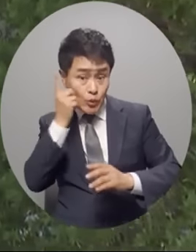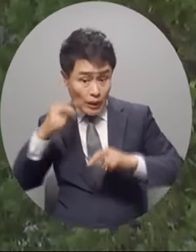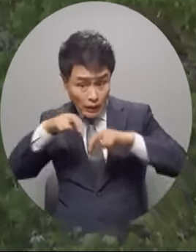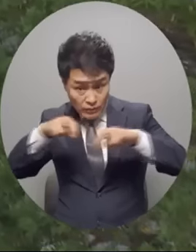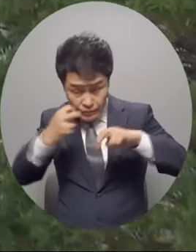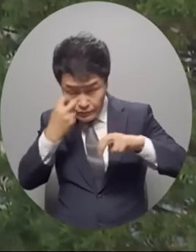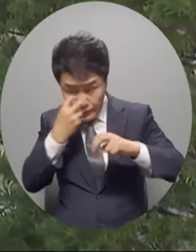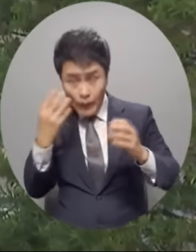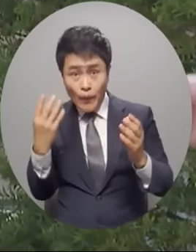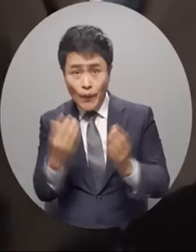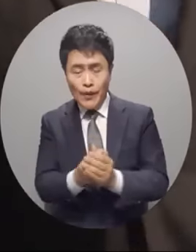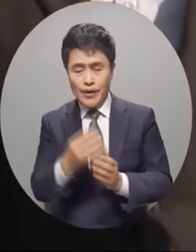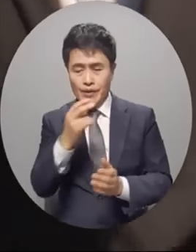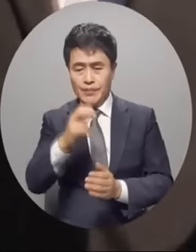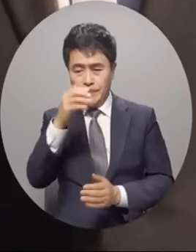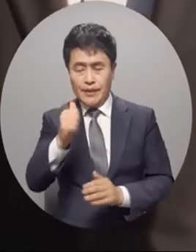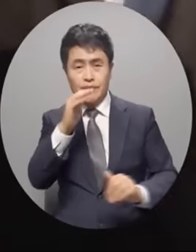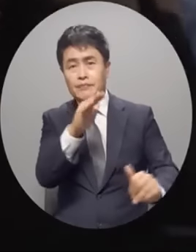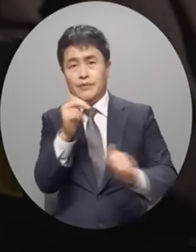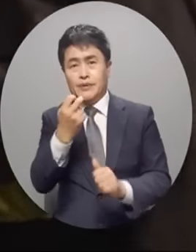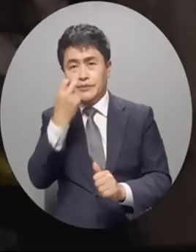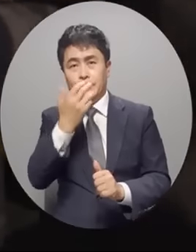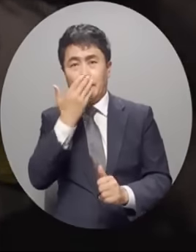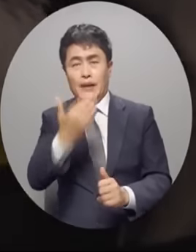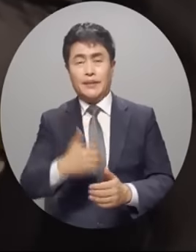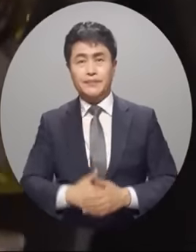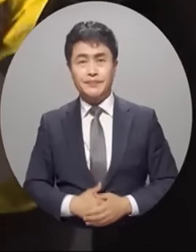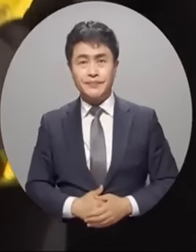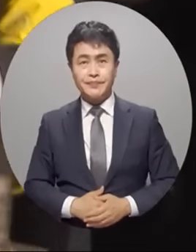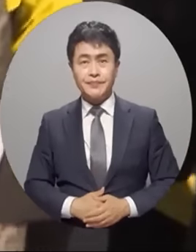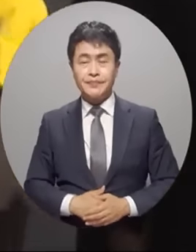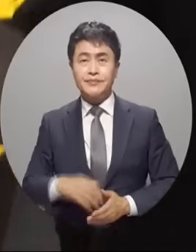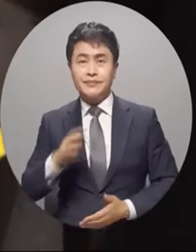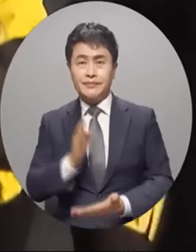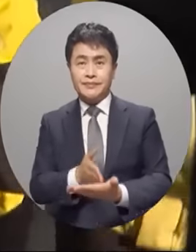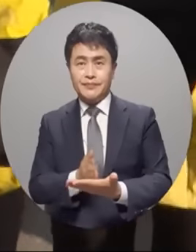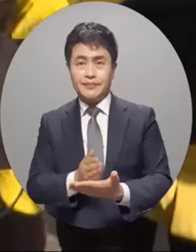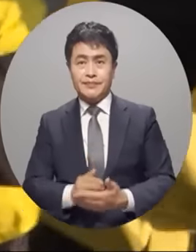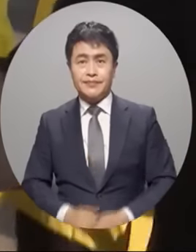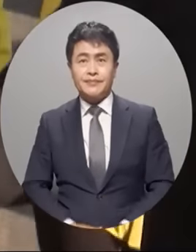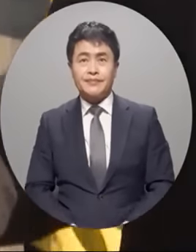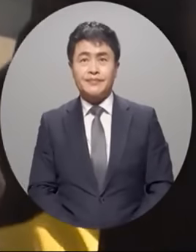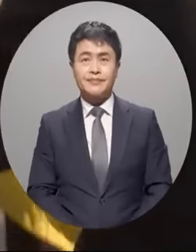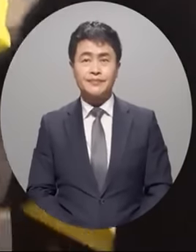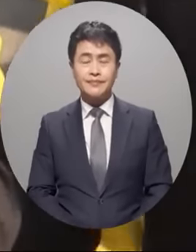대로 임 전 사단장을 불러 조사에 나설 것으로 보입니다. MBC 뉴스 박솔립입니다.